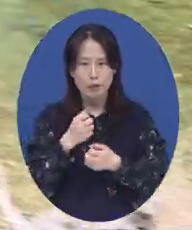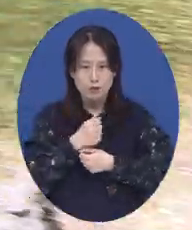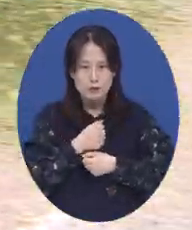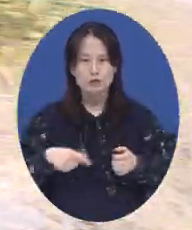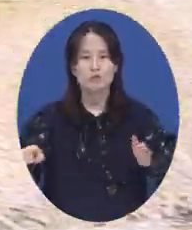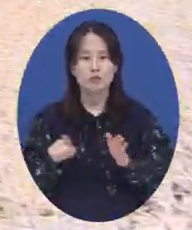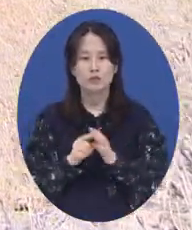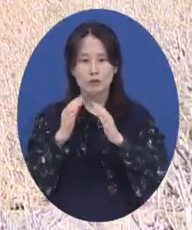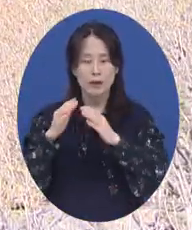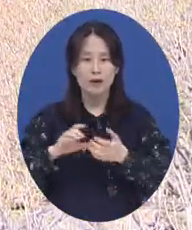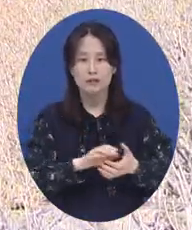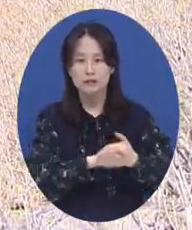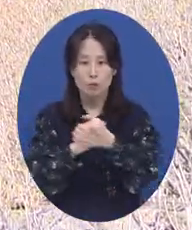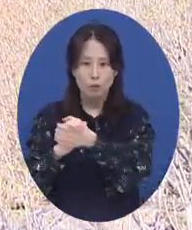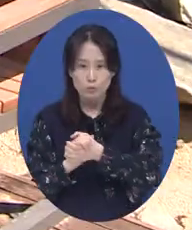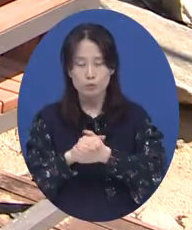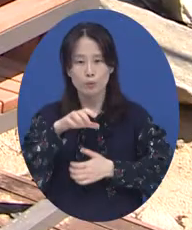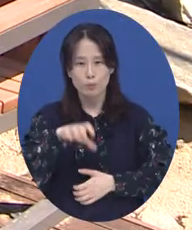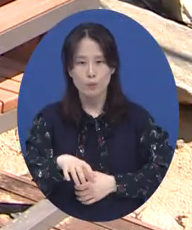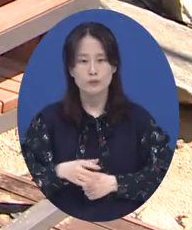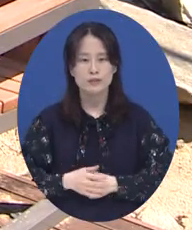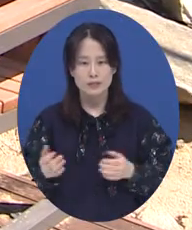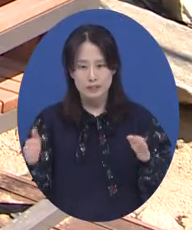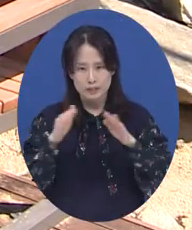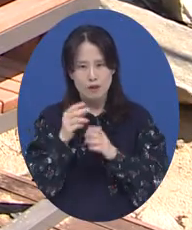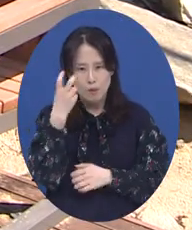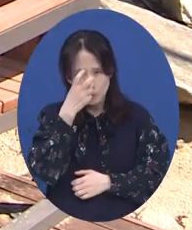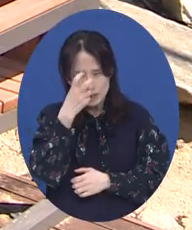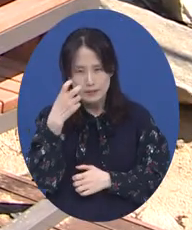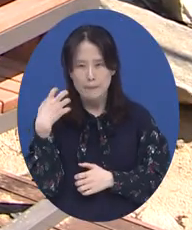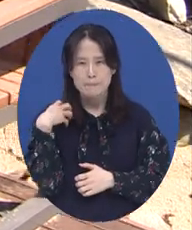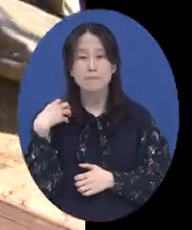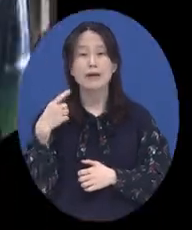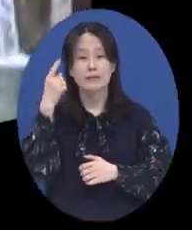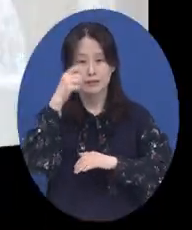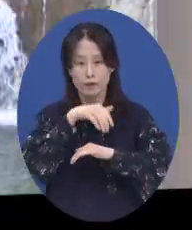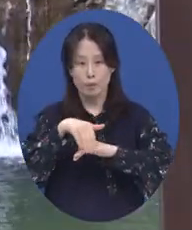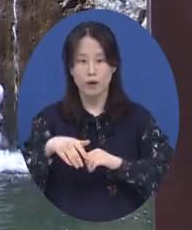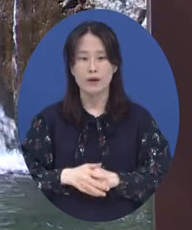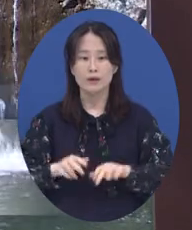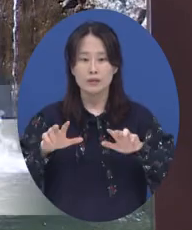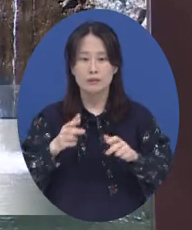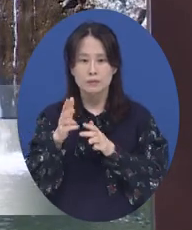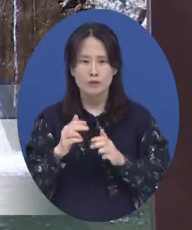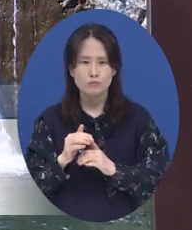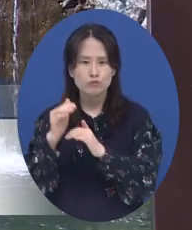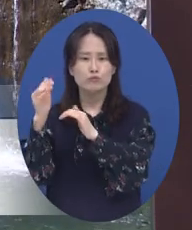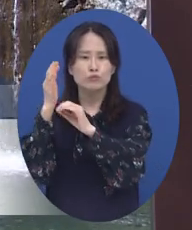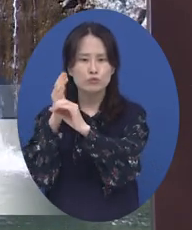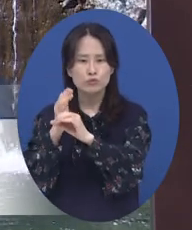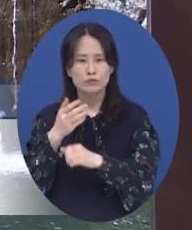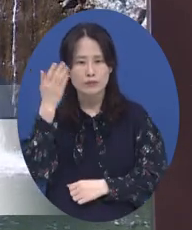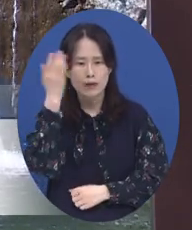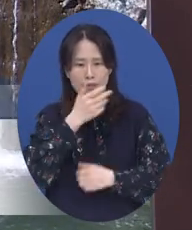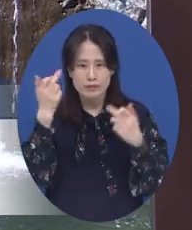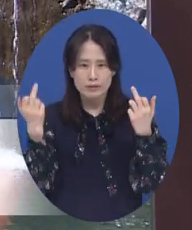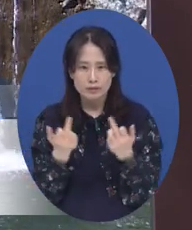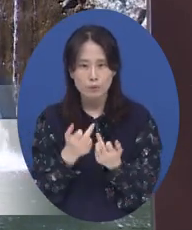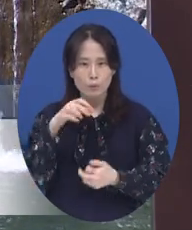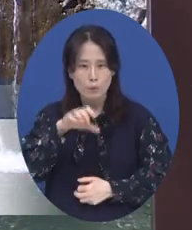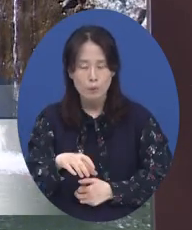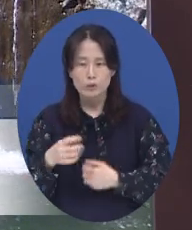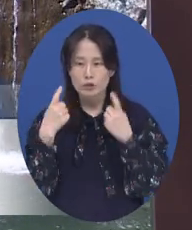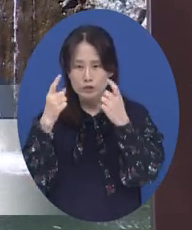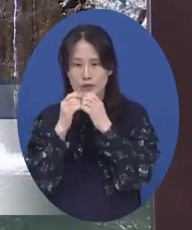개국 유지를 위해 마을 공동체가 시설들을 관리해 나갈 예정입니다 본 사업을 추진하면서 청경